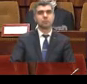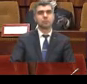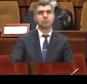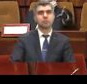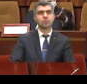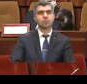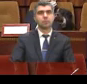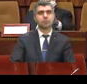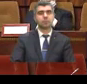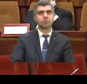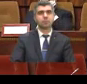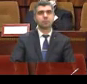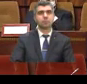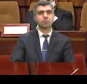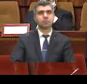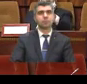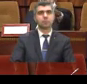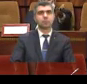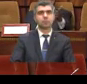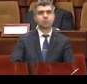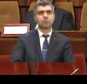السيدة النائبة، أنا اللي ننهي ماشي أنت.